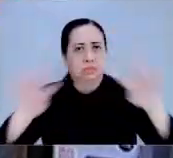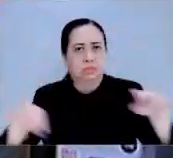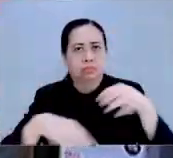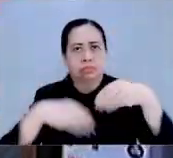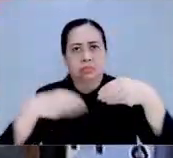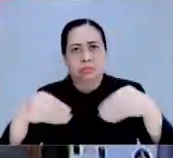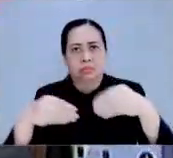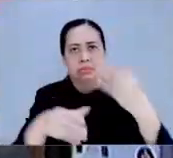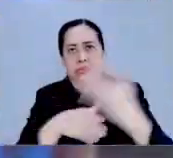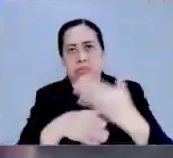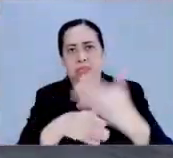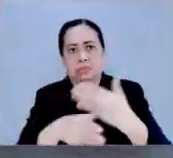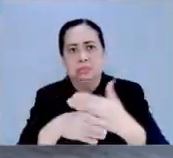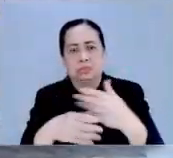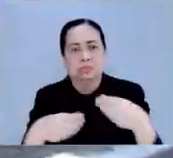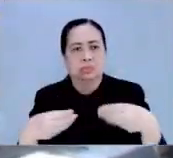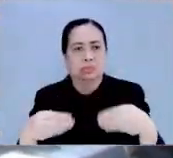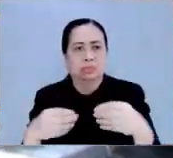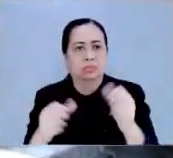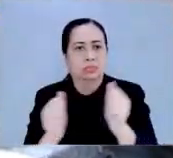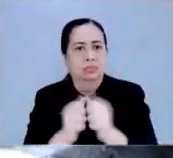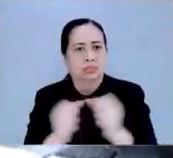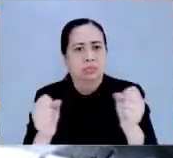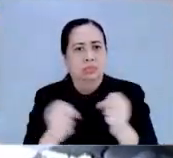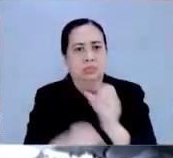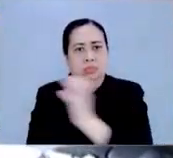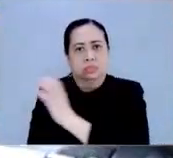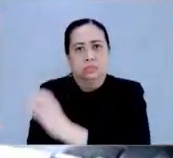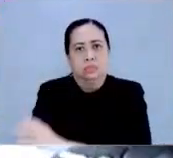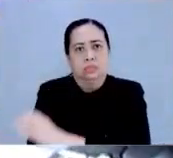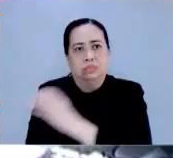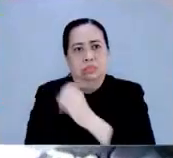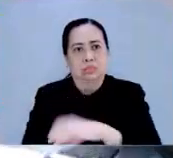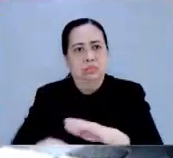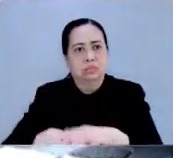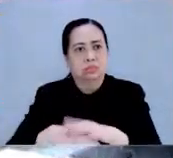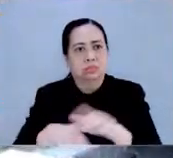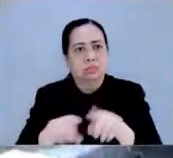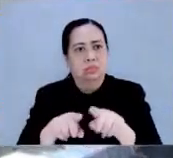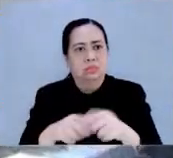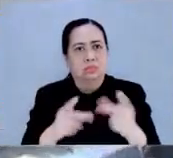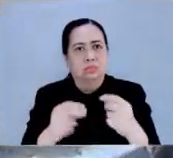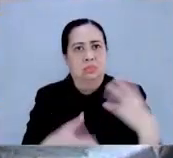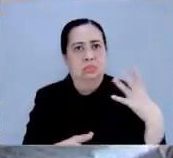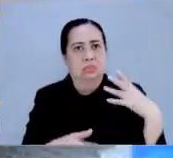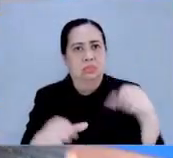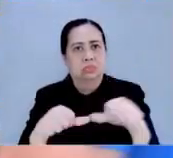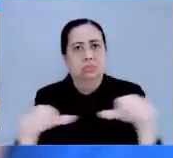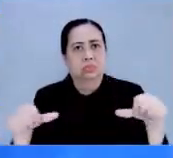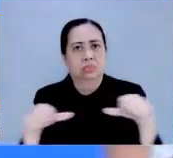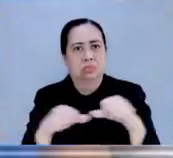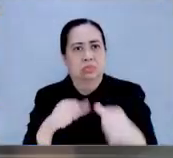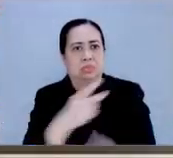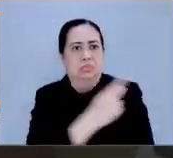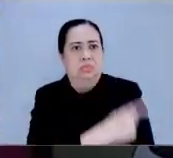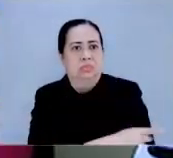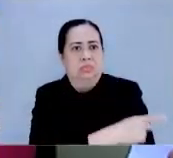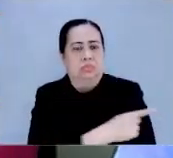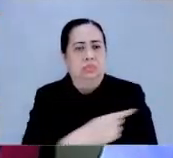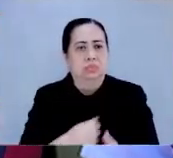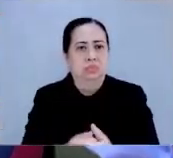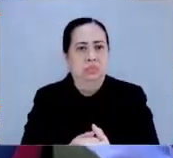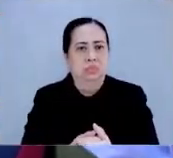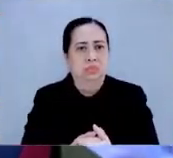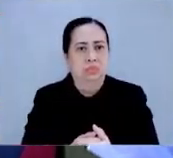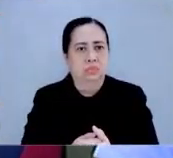na nakahambalang sa bangketa. Pati ang maliit na klinik na ito, nasita rin dahil ginawang waiting area ng mga pasyente ang bangketa.